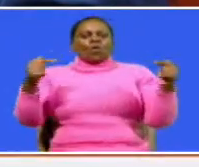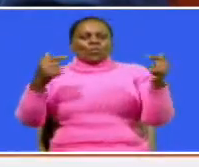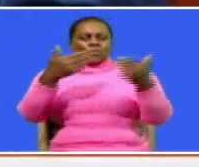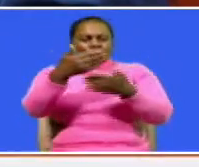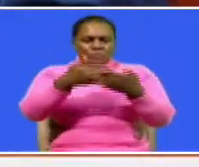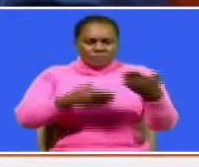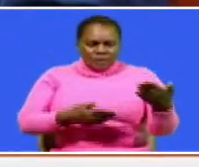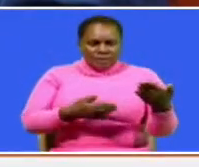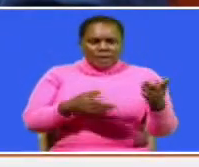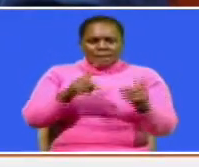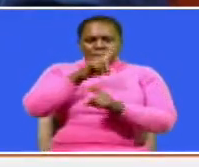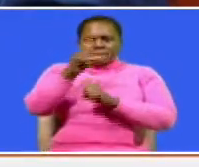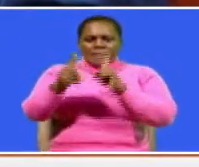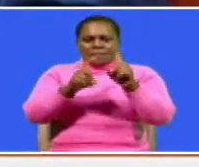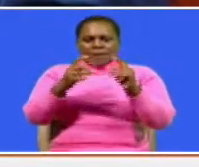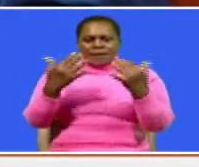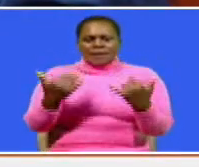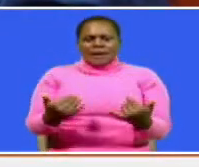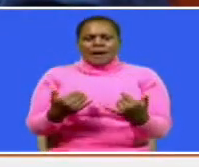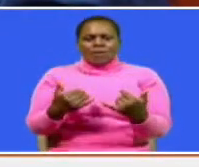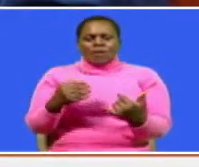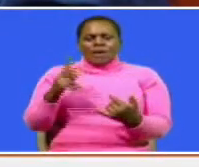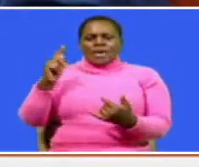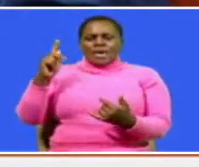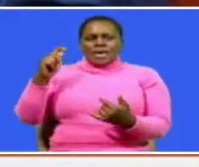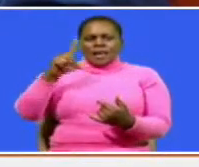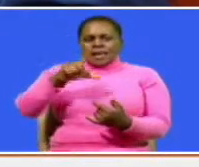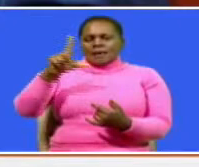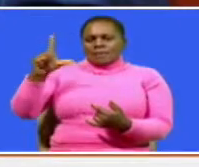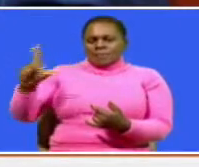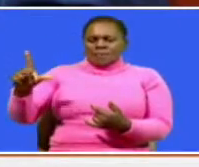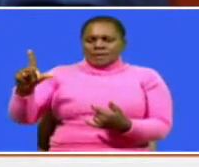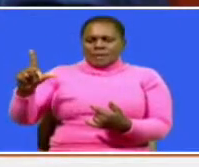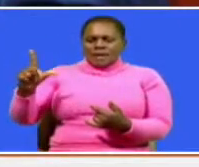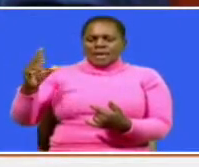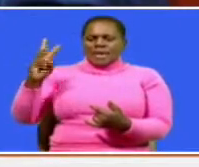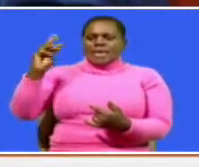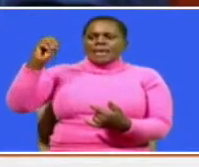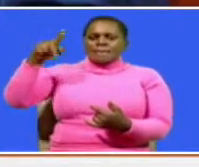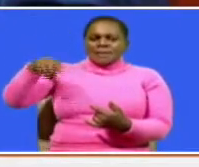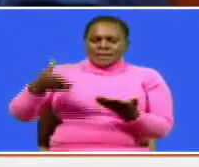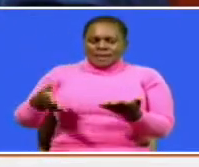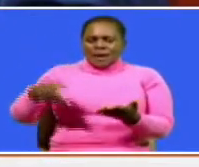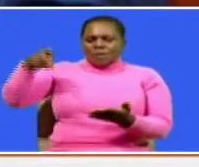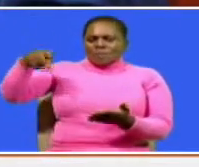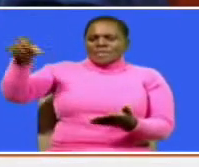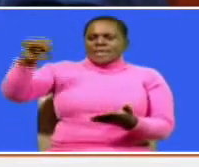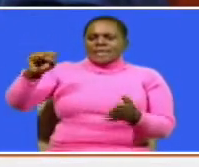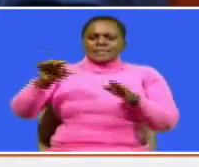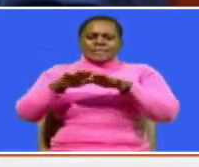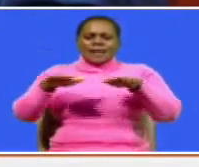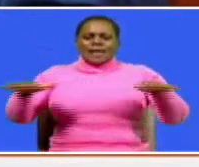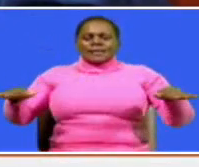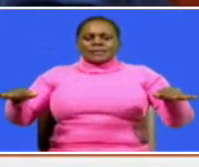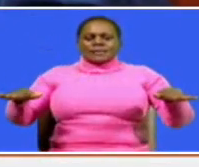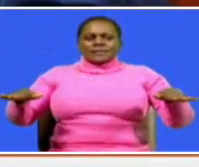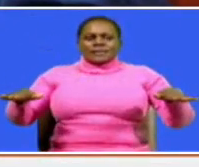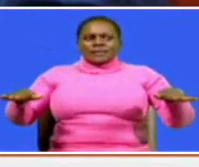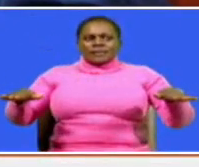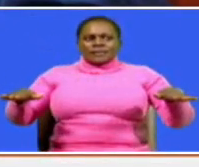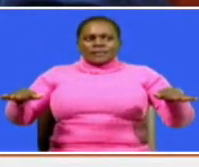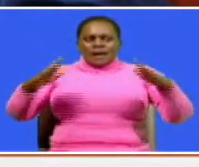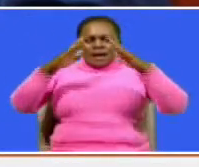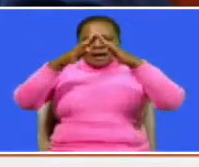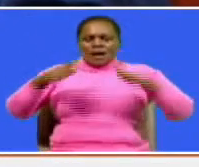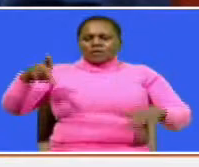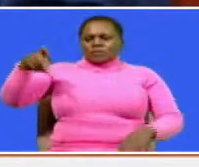hiyo. Waliopigwa msasa ni akiwemo mbunge wa zamani wa Lang'ata bwana Nixon Kurir ambaye ni katibu mteule wa ardhi, Charles Hinga wa